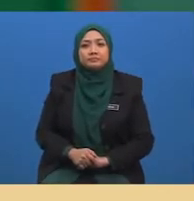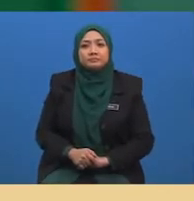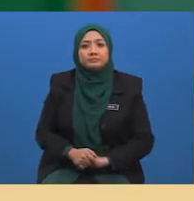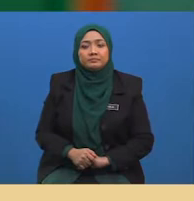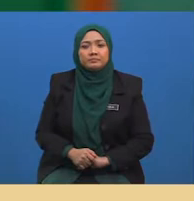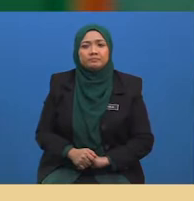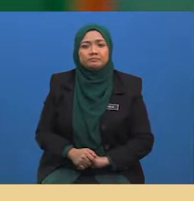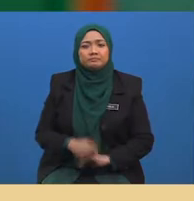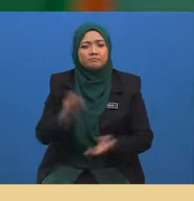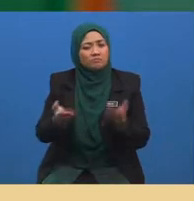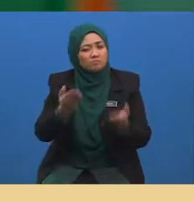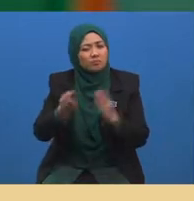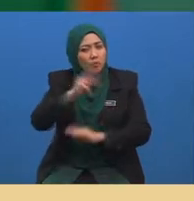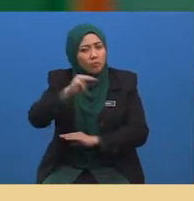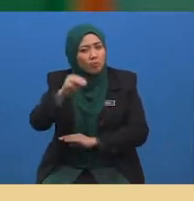Permainan apakah itu?